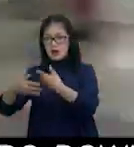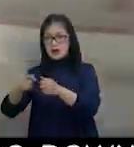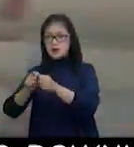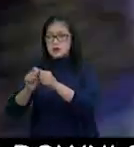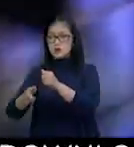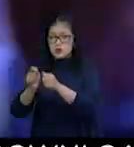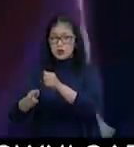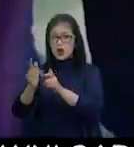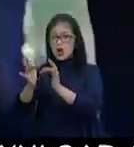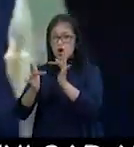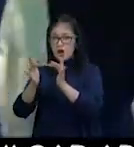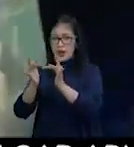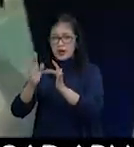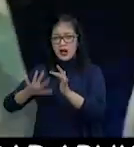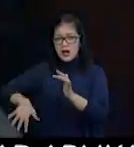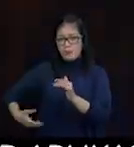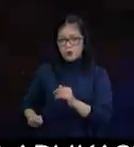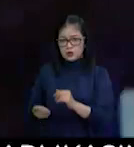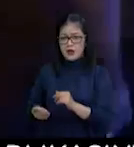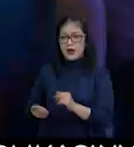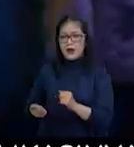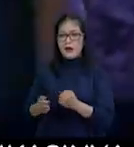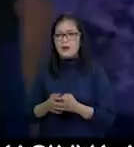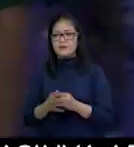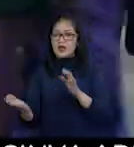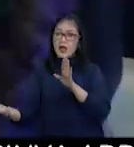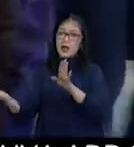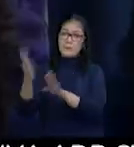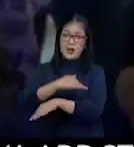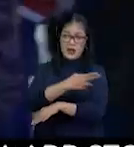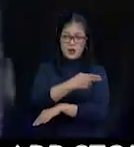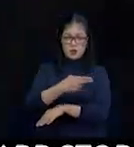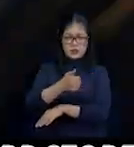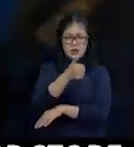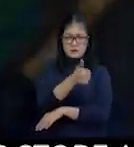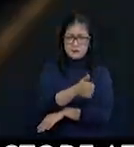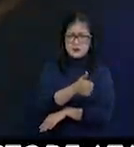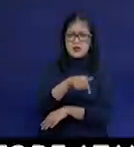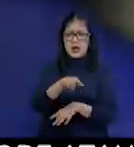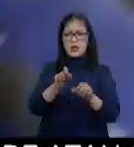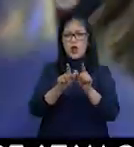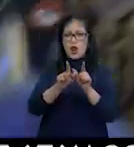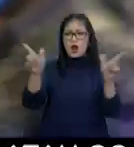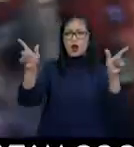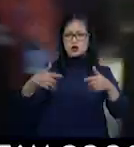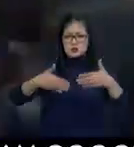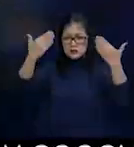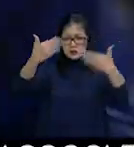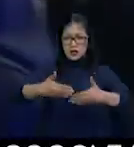Kamboja. Para pekerja migran akhirnya bisa dipulangkan ke Indonesia setelah lolos dari penyekapan di Kamboja.